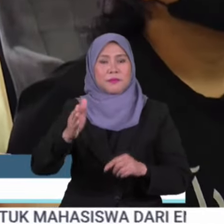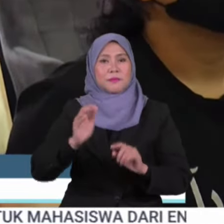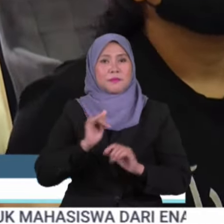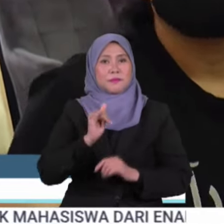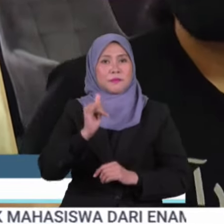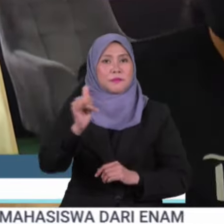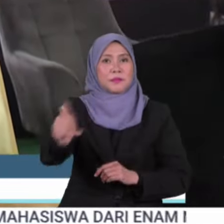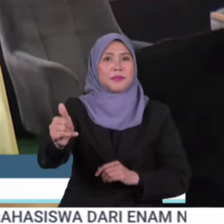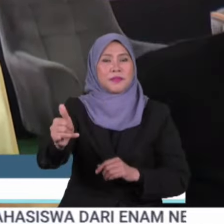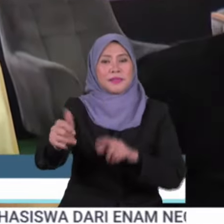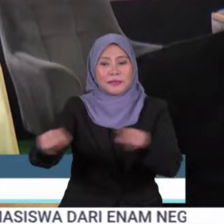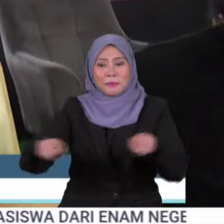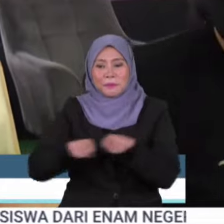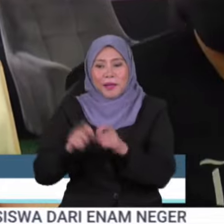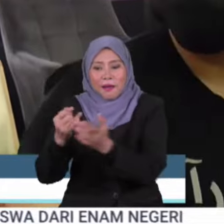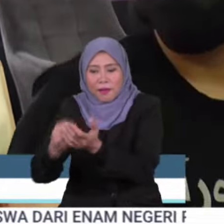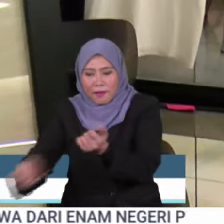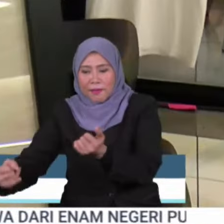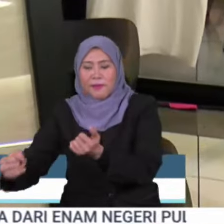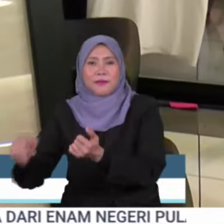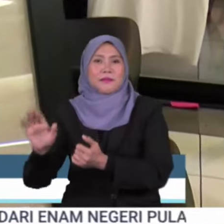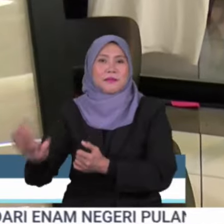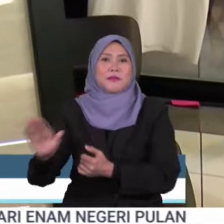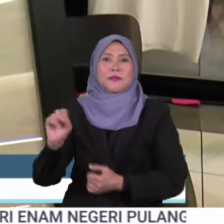ke tempat kelahiran arwah lah.